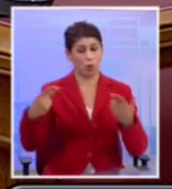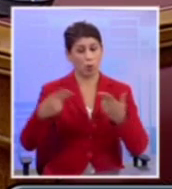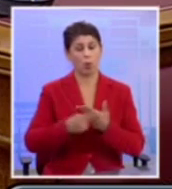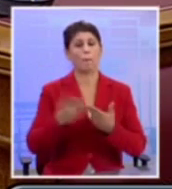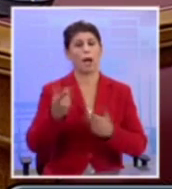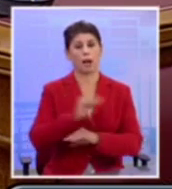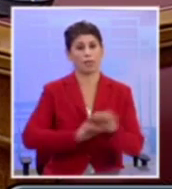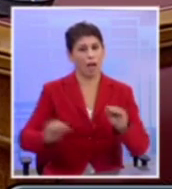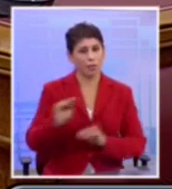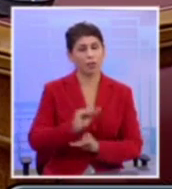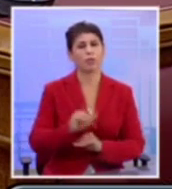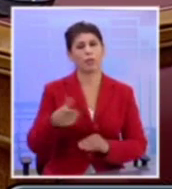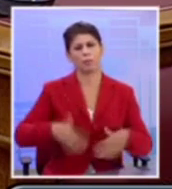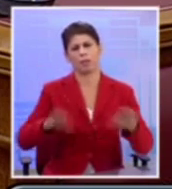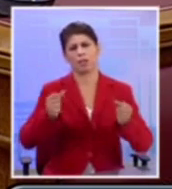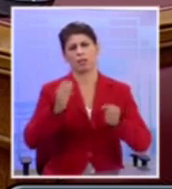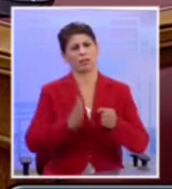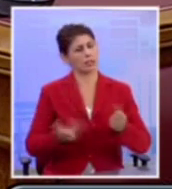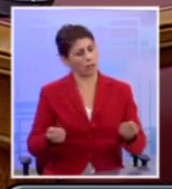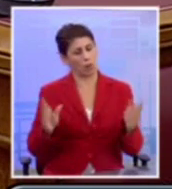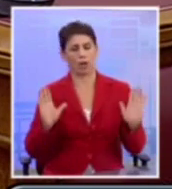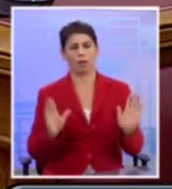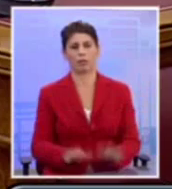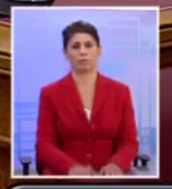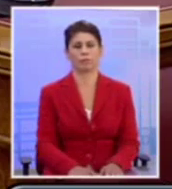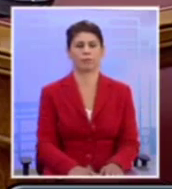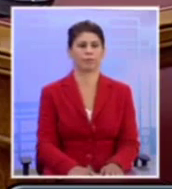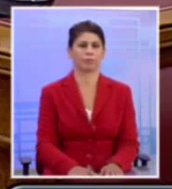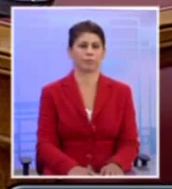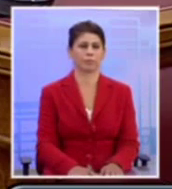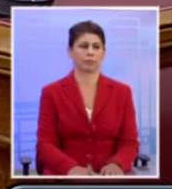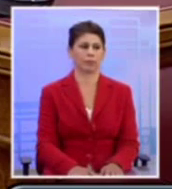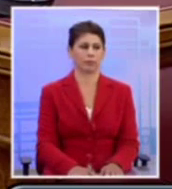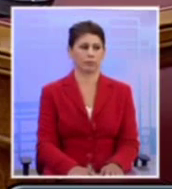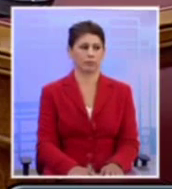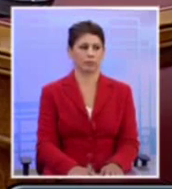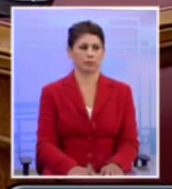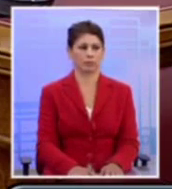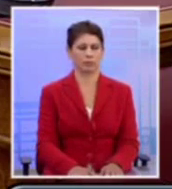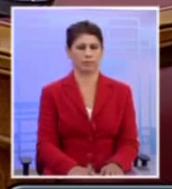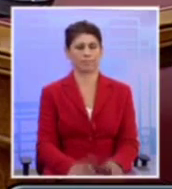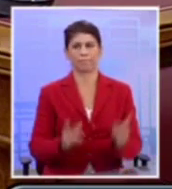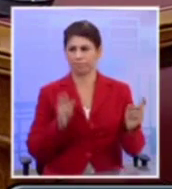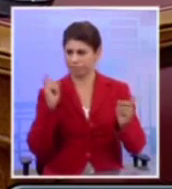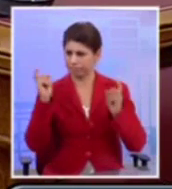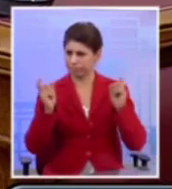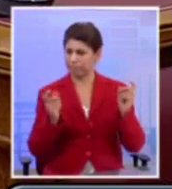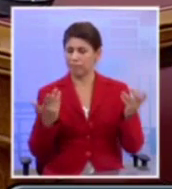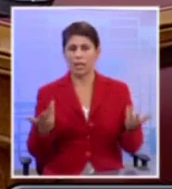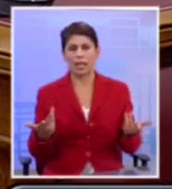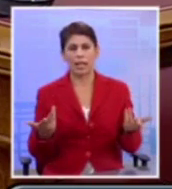είχε κάνει από την αρχή της κρίσης. Έτσι, αυτά θα διερωτηθεί κανείς